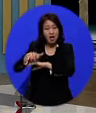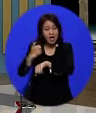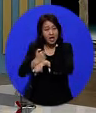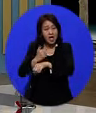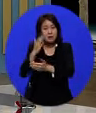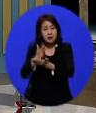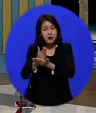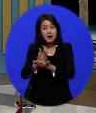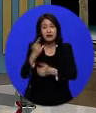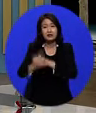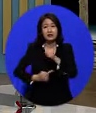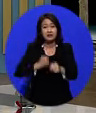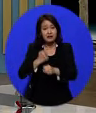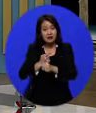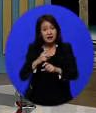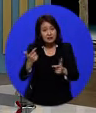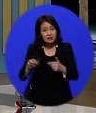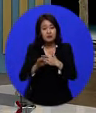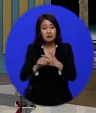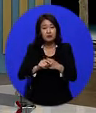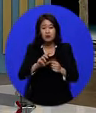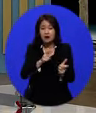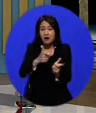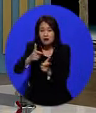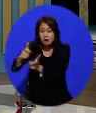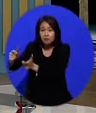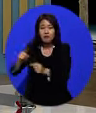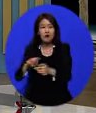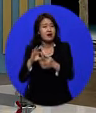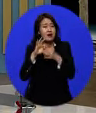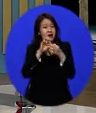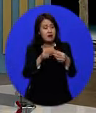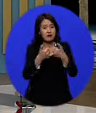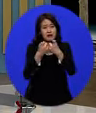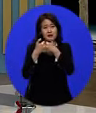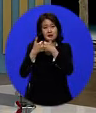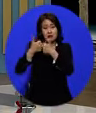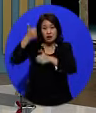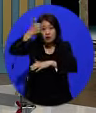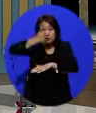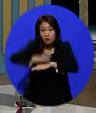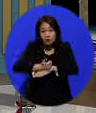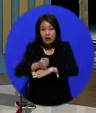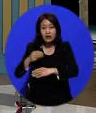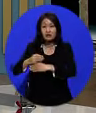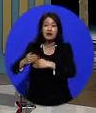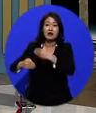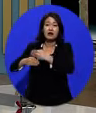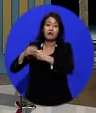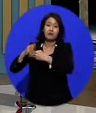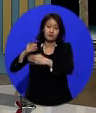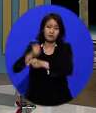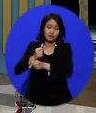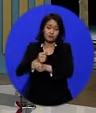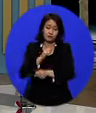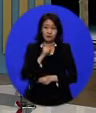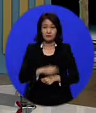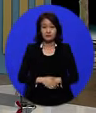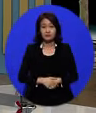건지, 1년생을 할 건지, 다년생을 할 건지 끝도 없이 토론한 결과 그 담이